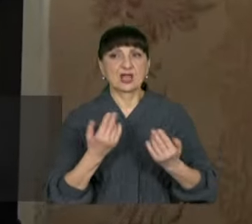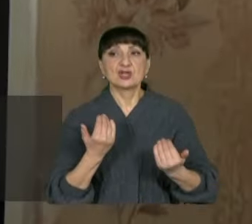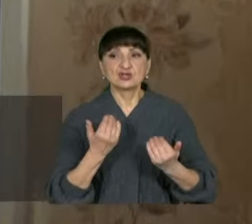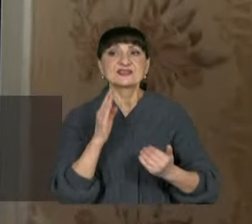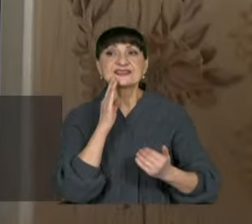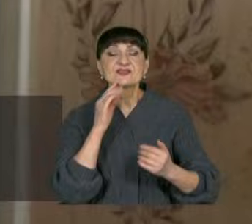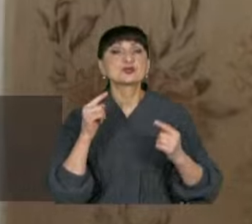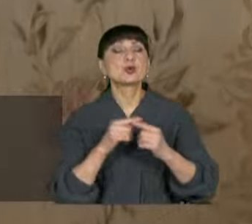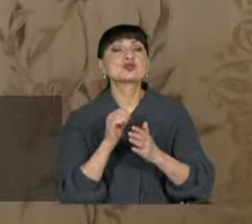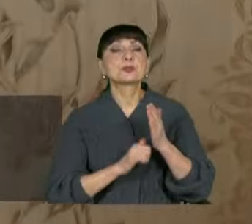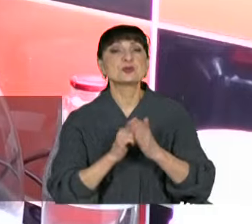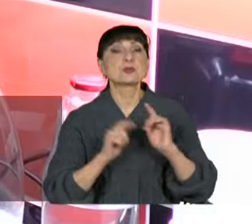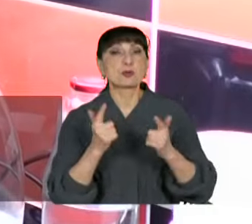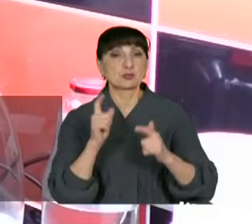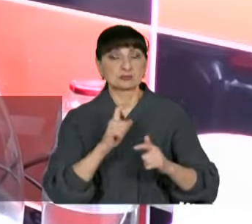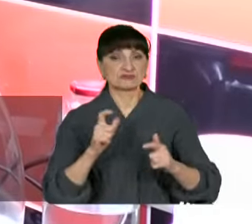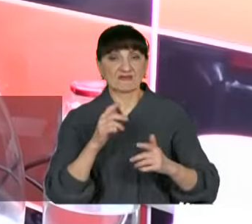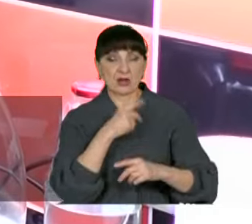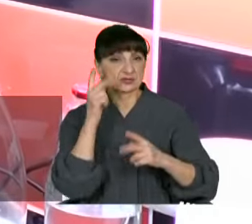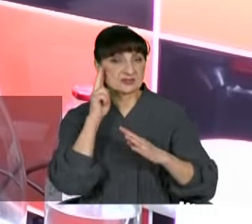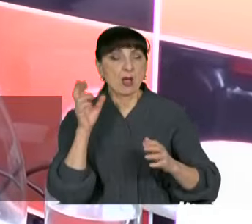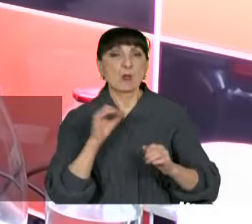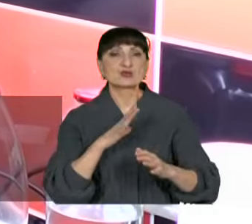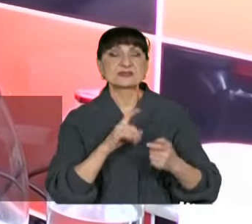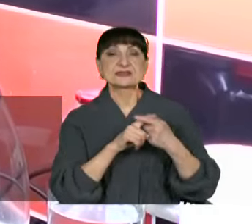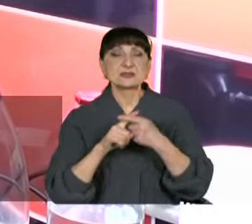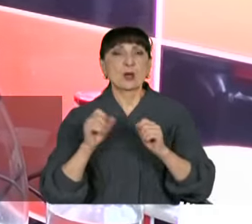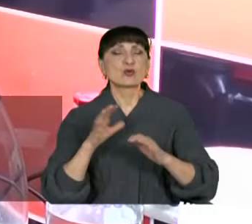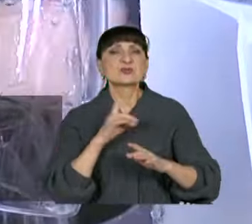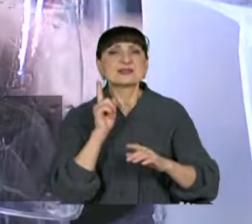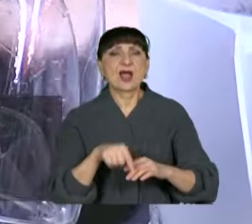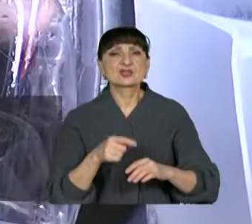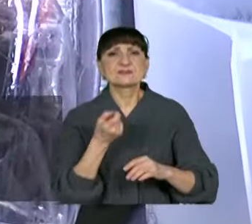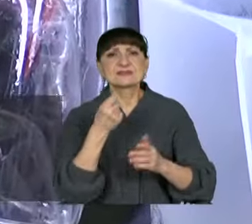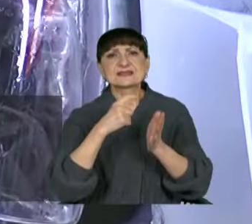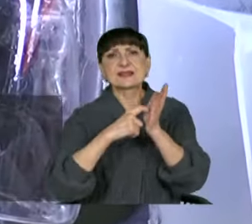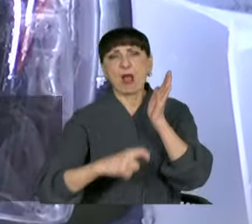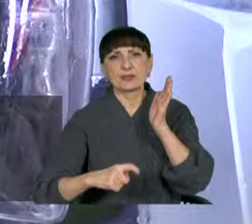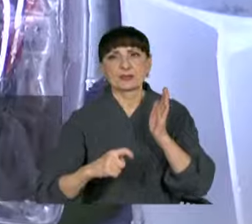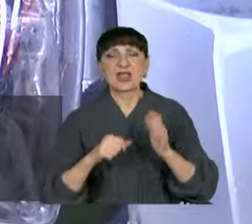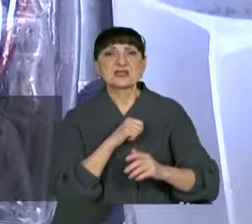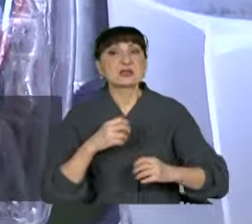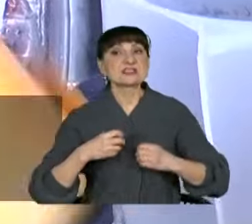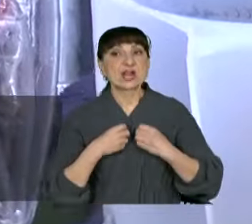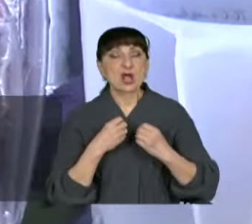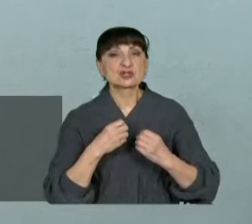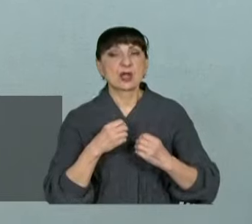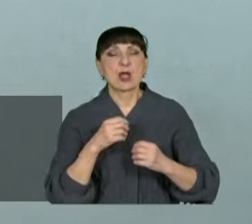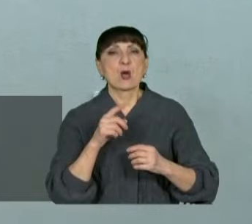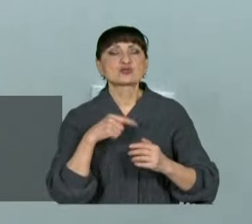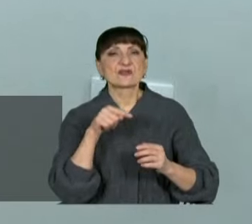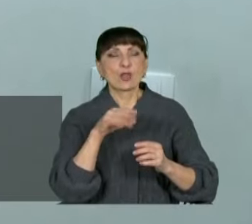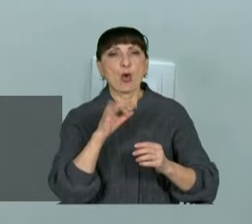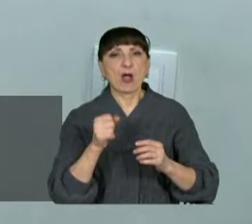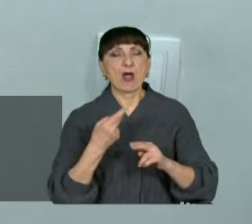назвать точную причину сепсиса врачи не могут. Говорят, спровоцировать заражение могла даже бытовая царапина. А самое страшное свойство флегмоны в ноге,